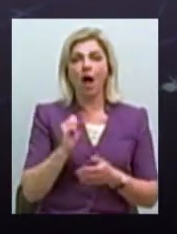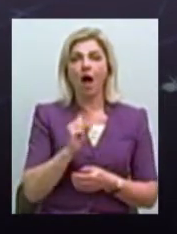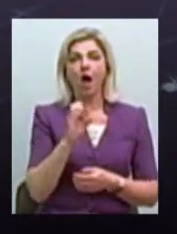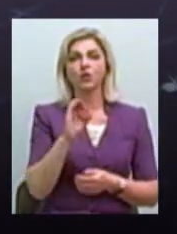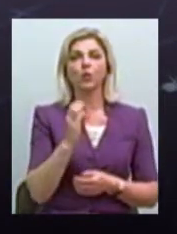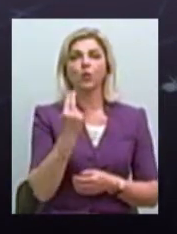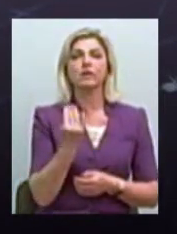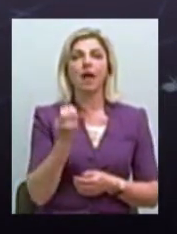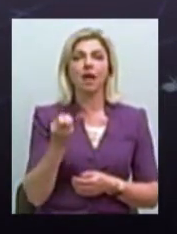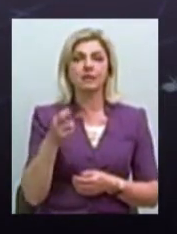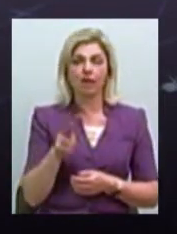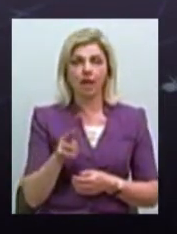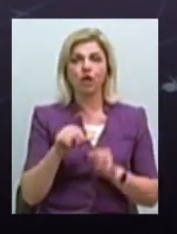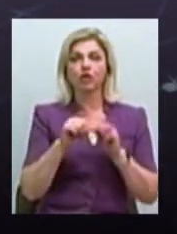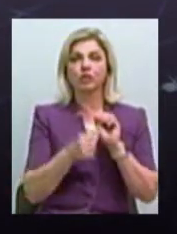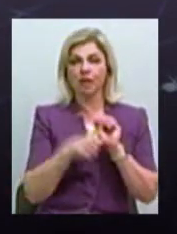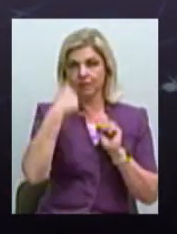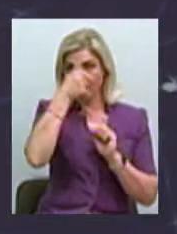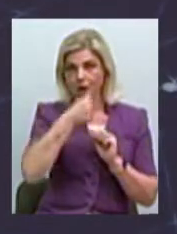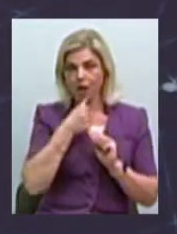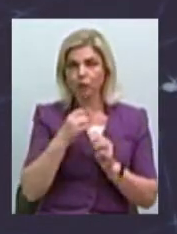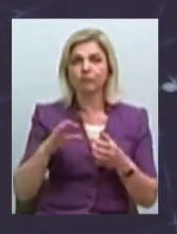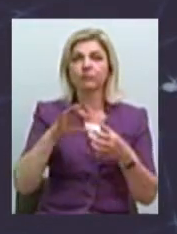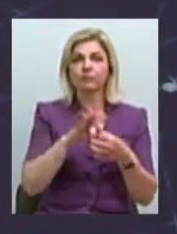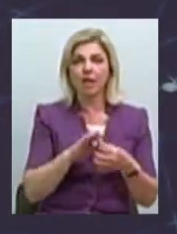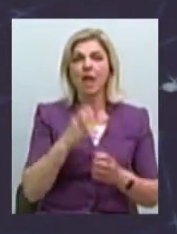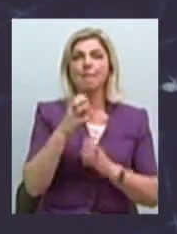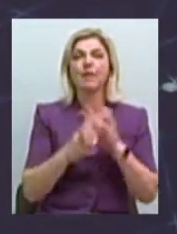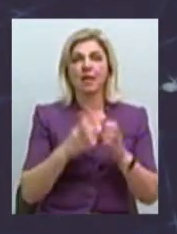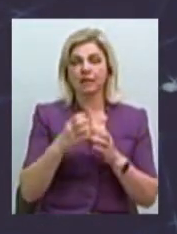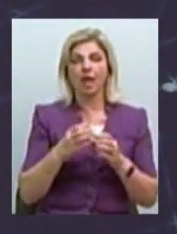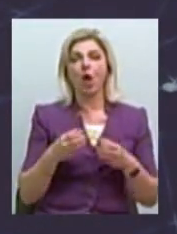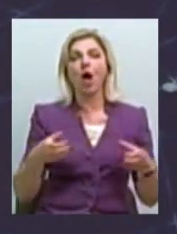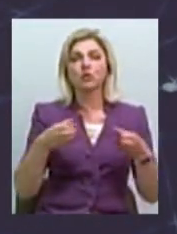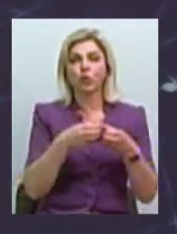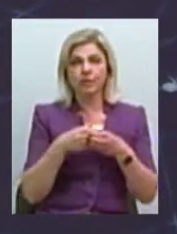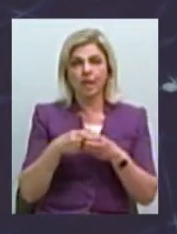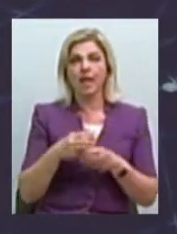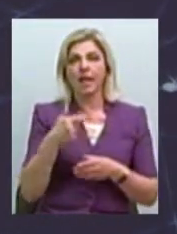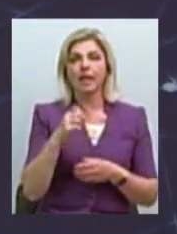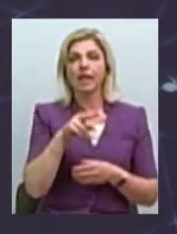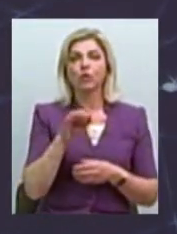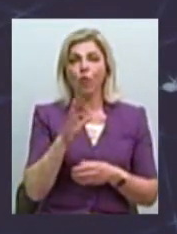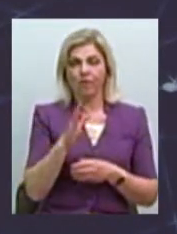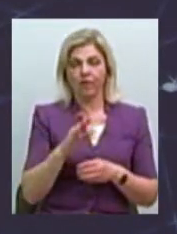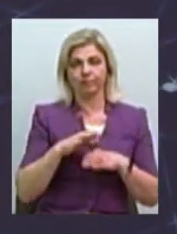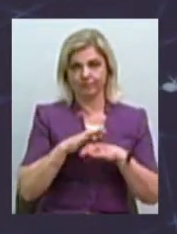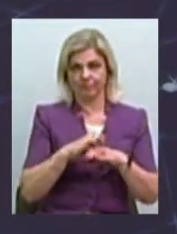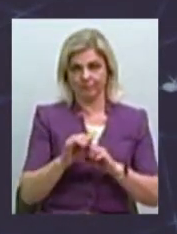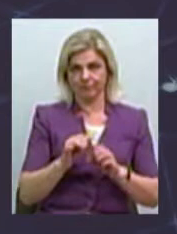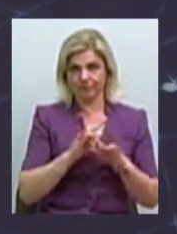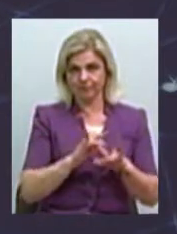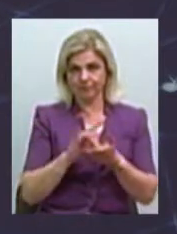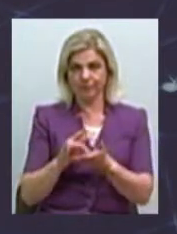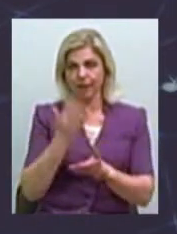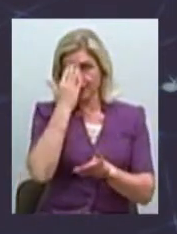году присоединились к Федерации европейских гидов, Всемирной федерации туристических ассоциаций гидов с целью